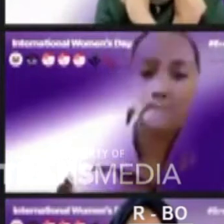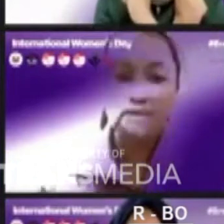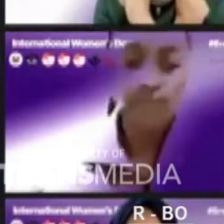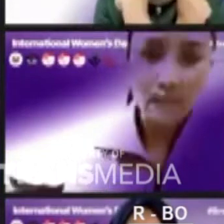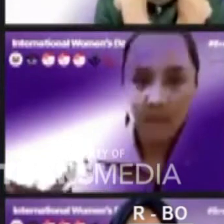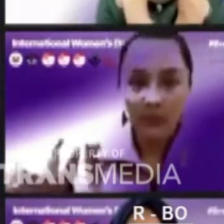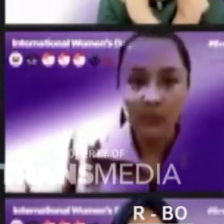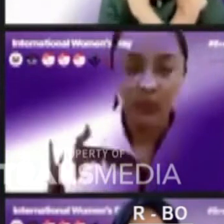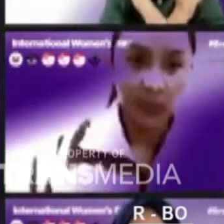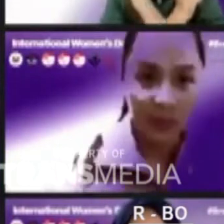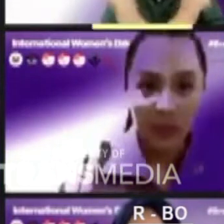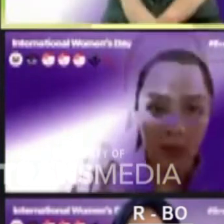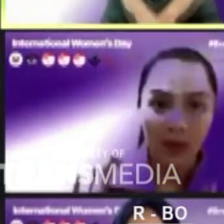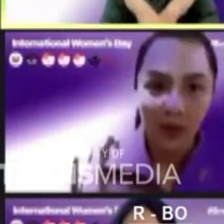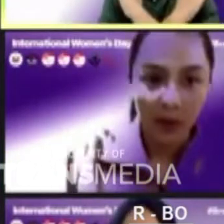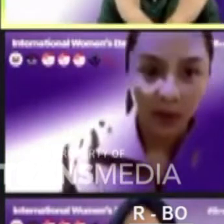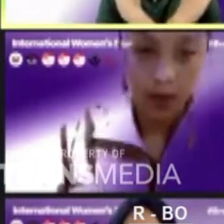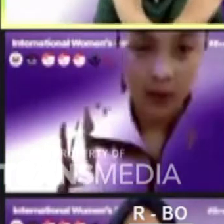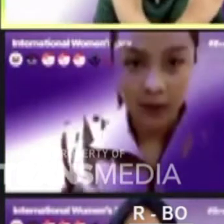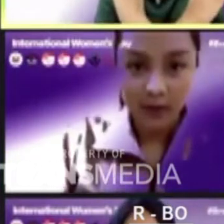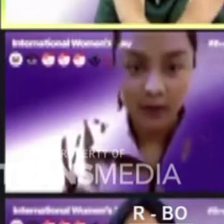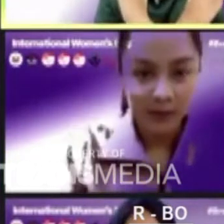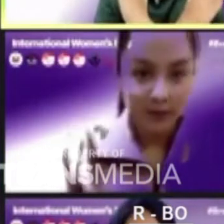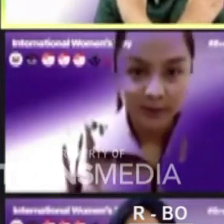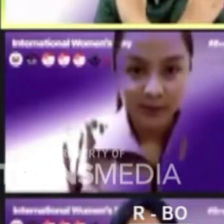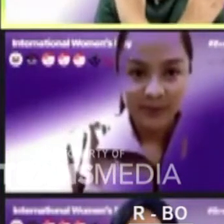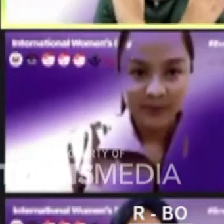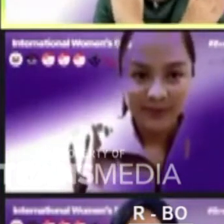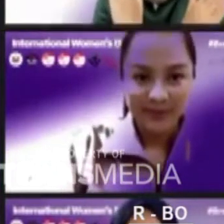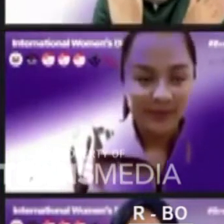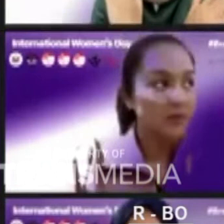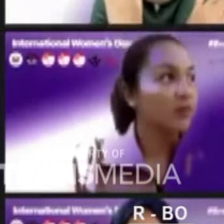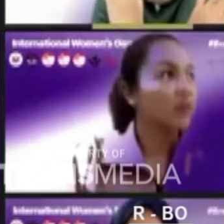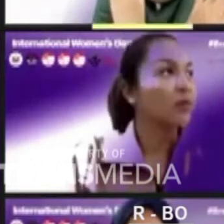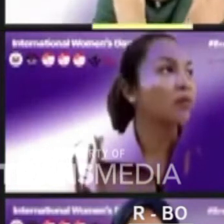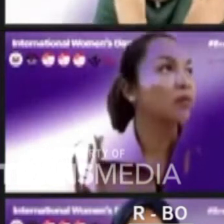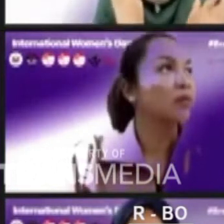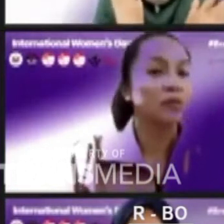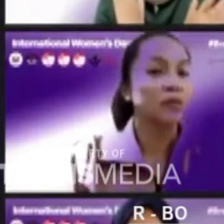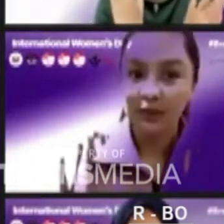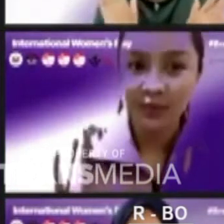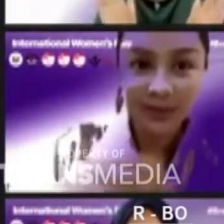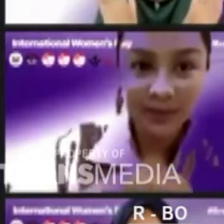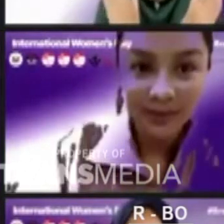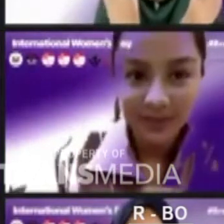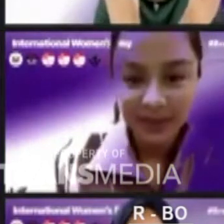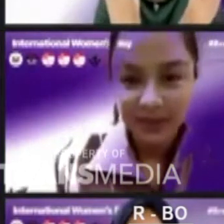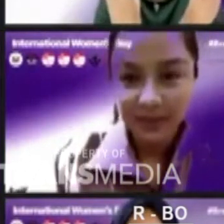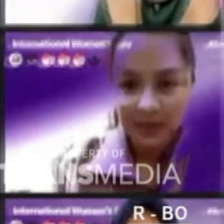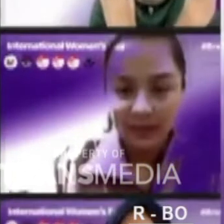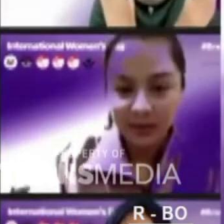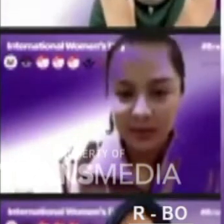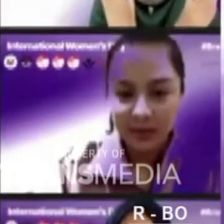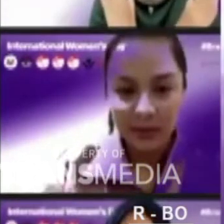itu membahas tentang peran perempuan di tengah masyarakat, di mana selama ini masih banyak orang yang memandang dengan sebelah mata, bahkan